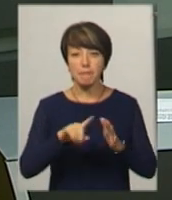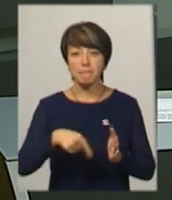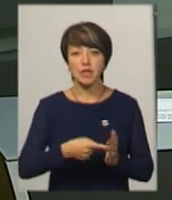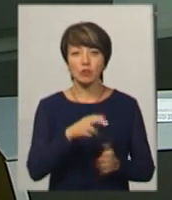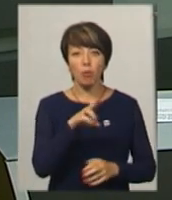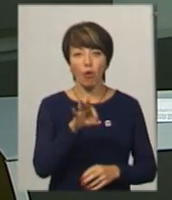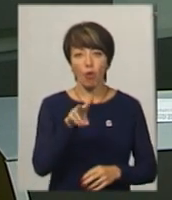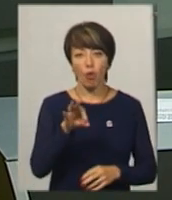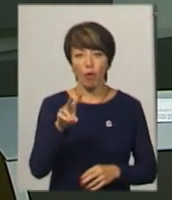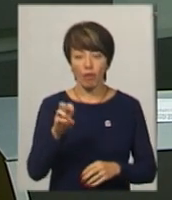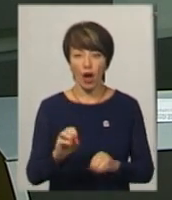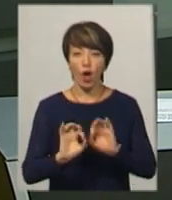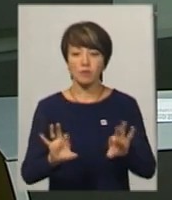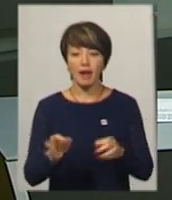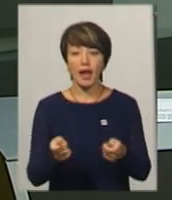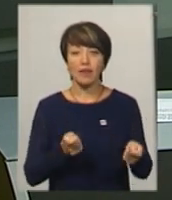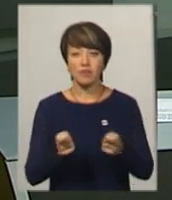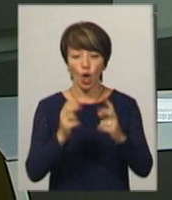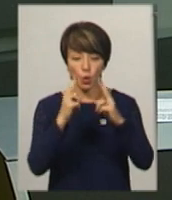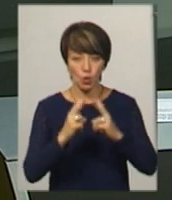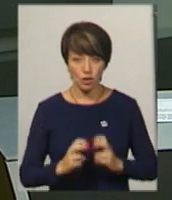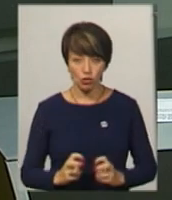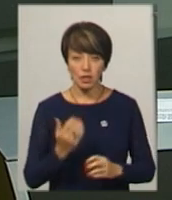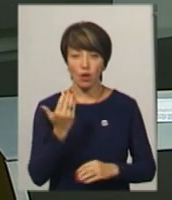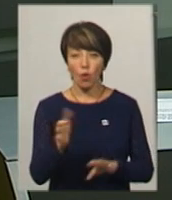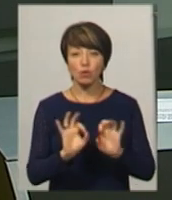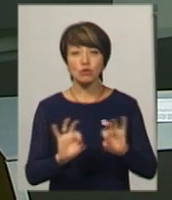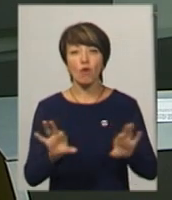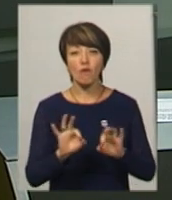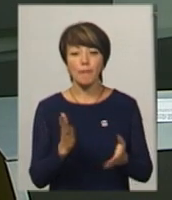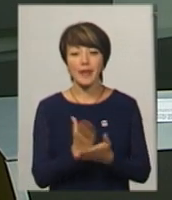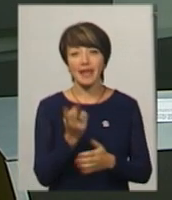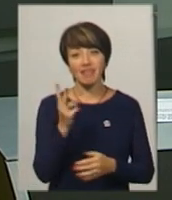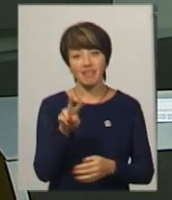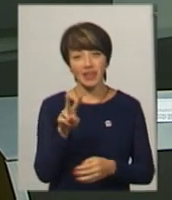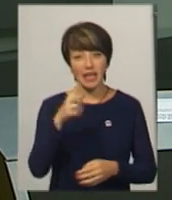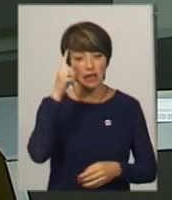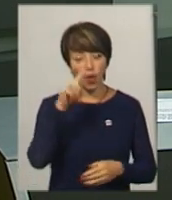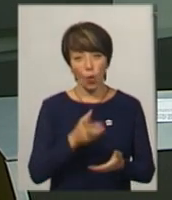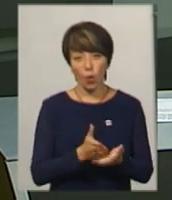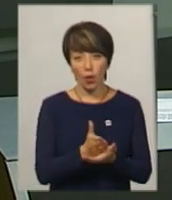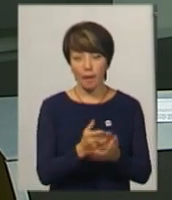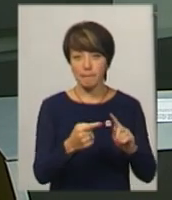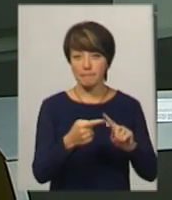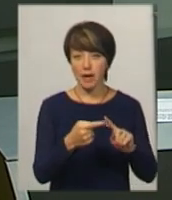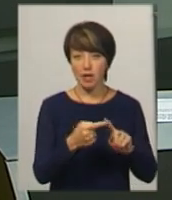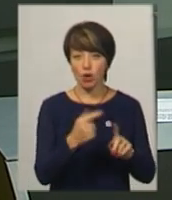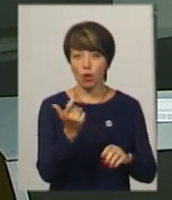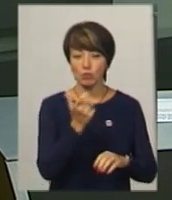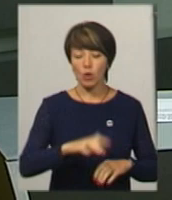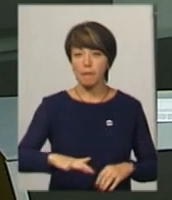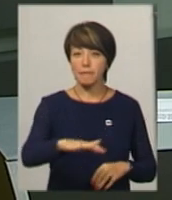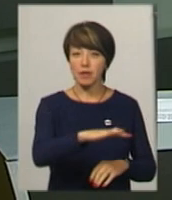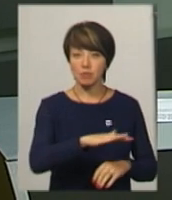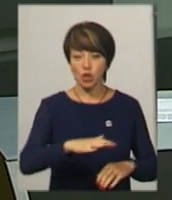розповів керівник археологічних досліджень Павло Нечитайло. За його словами, є дві теорії щодо тієї споруди. Перша – господарське